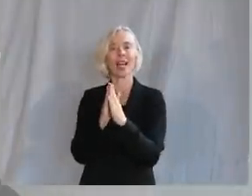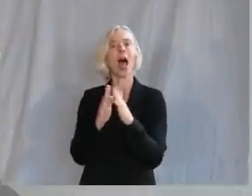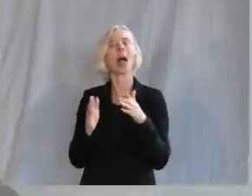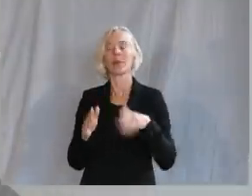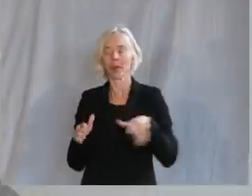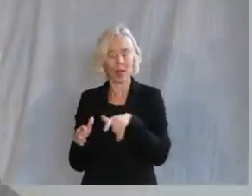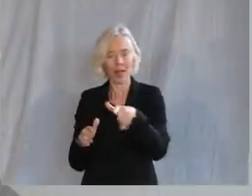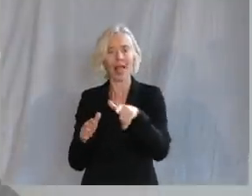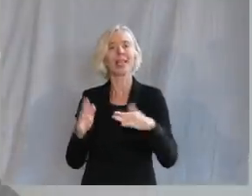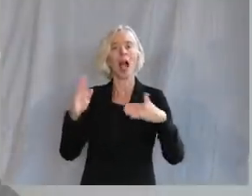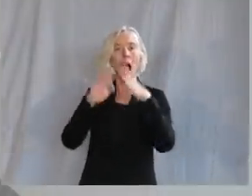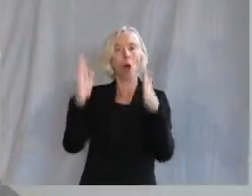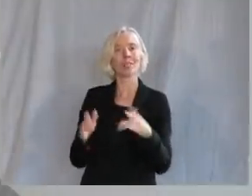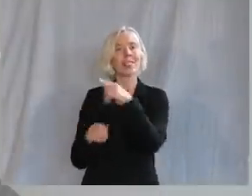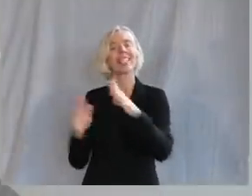Maskenpflicht.